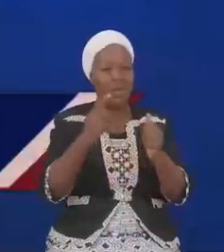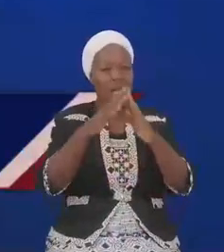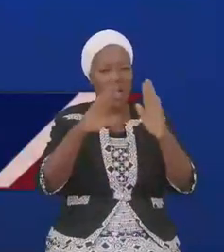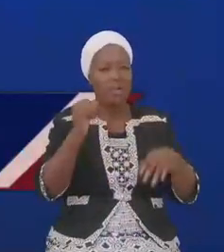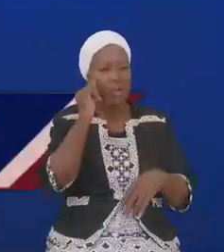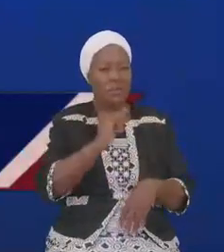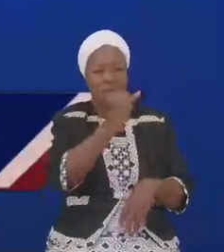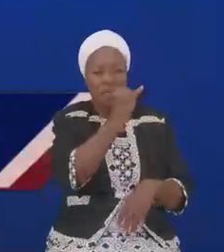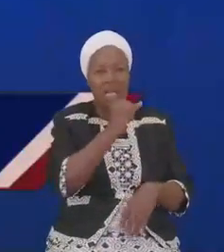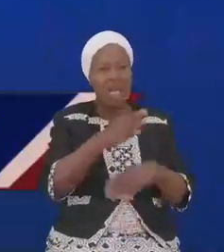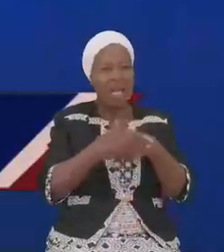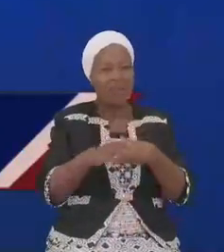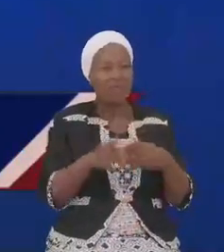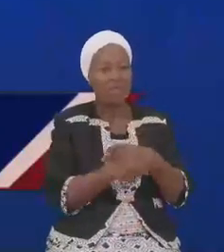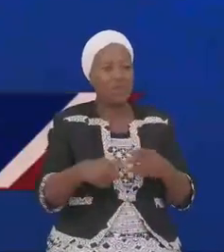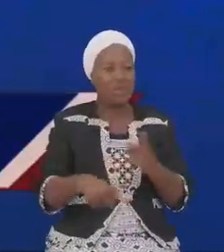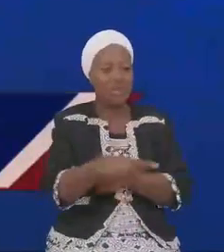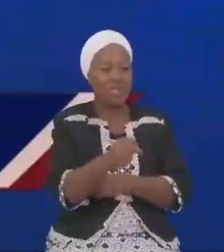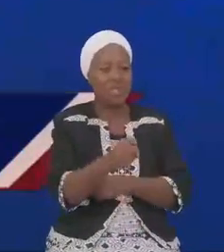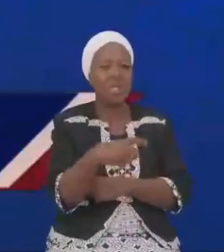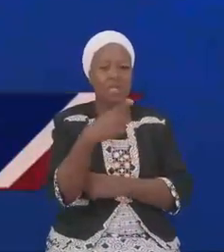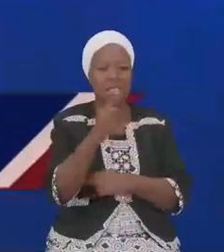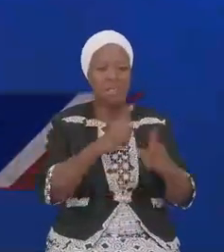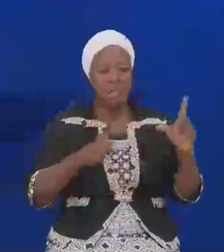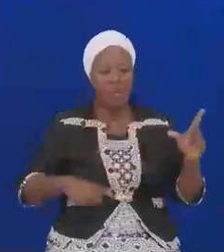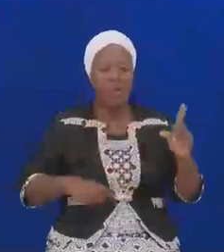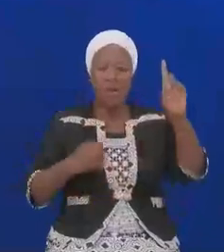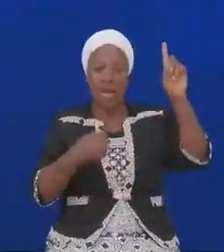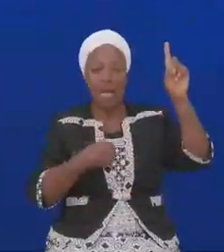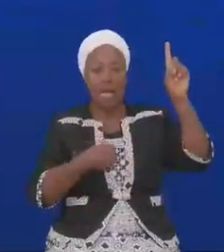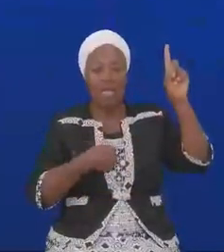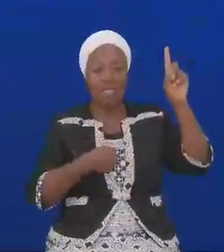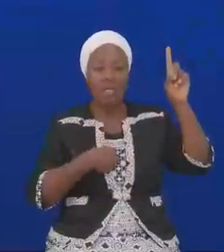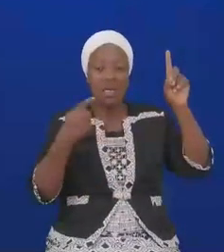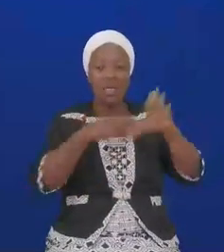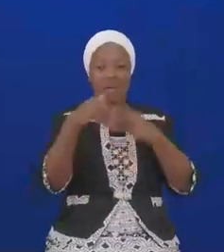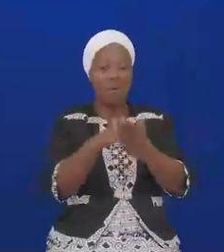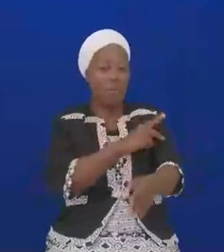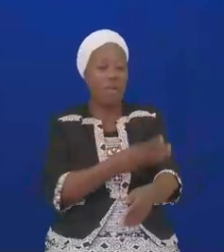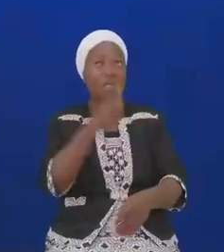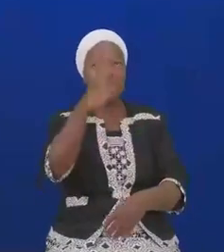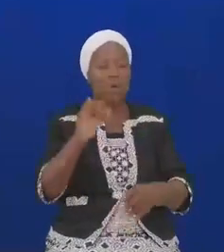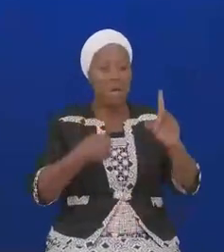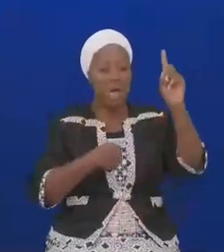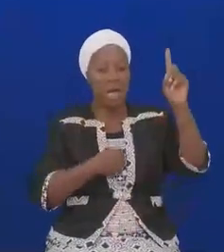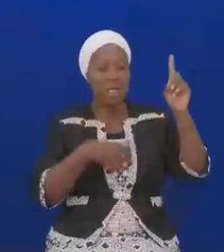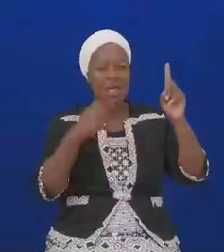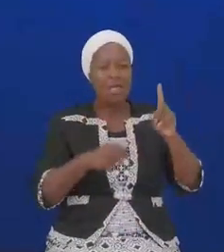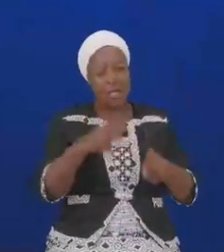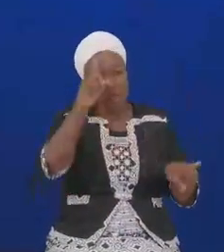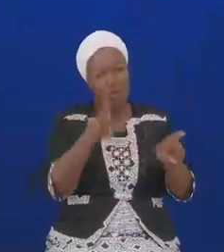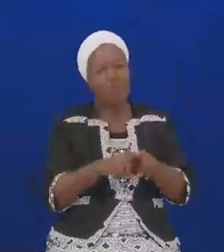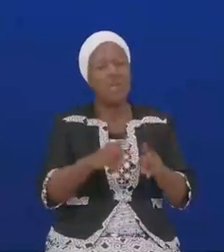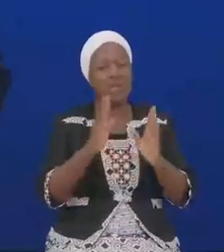d'Israël. Après ces jours-là, dit le Seigneur, je, le Tout-Puissant, je, le Dieu qui a